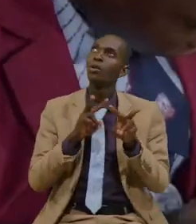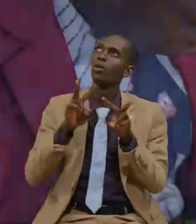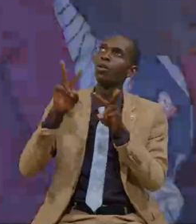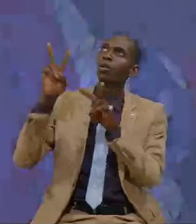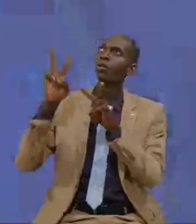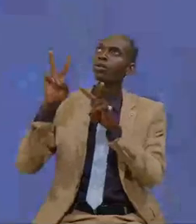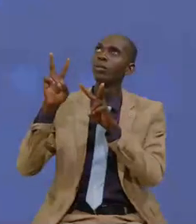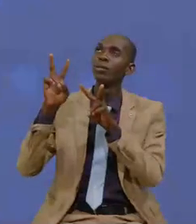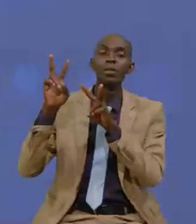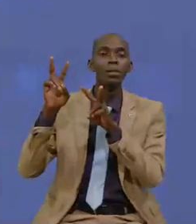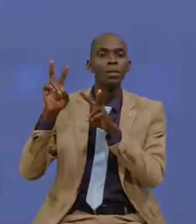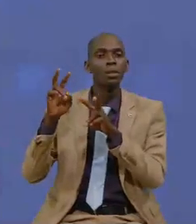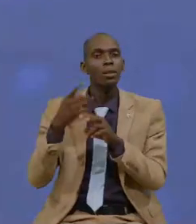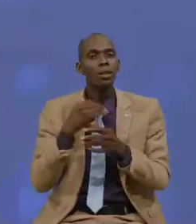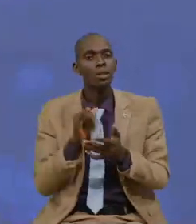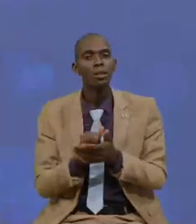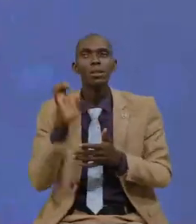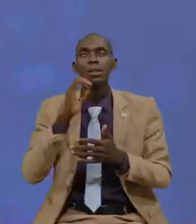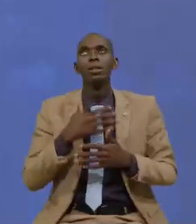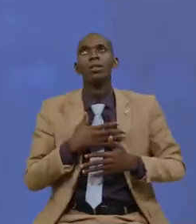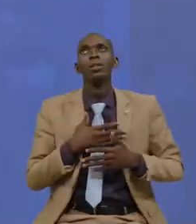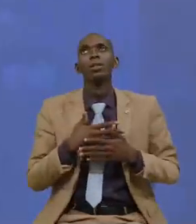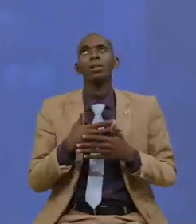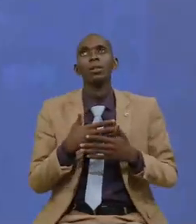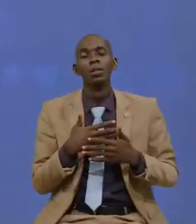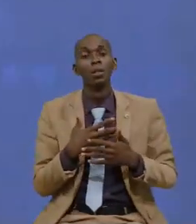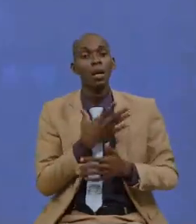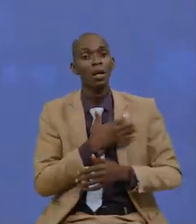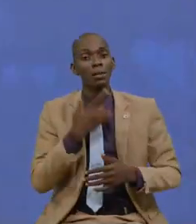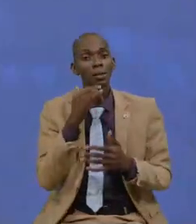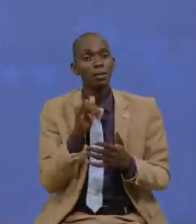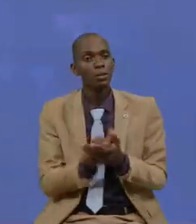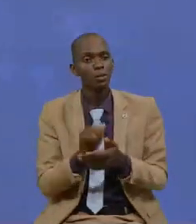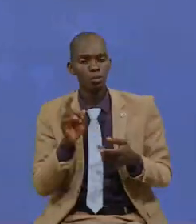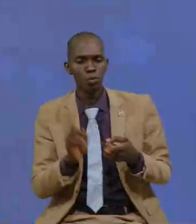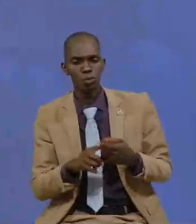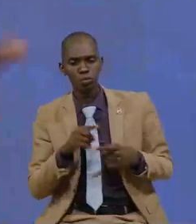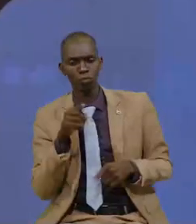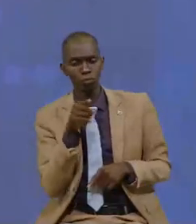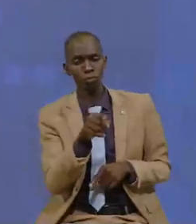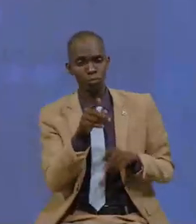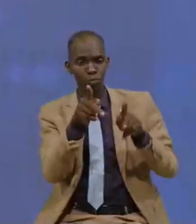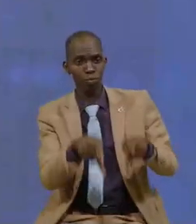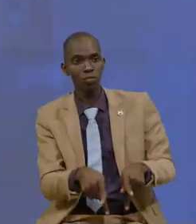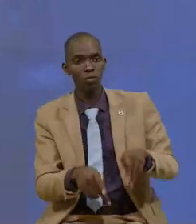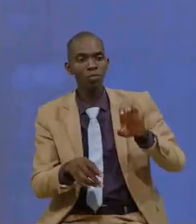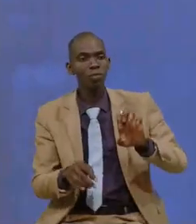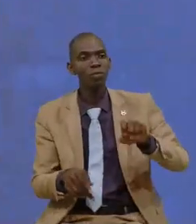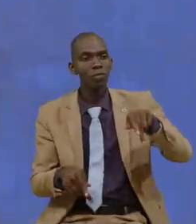propre salive. 34 dit, puis levant les yeux au ciel, il soupira et dit,